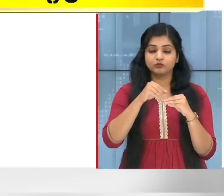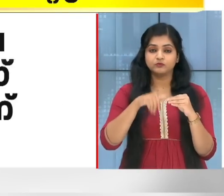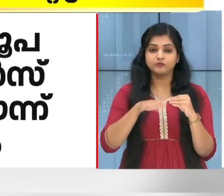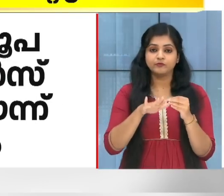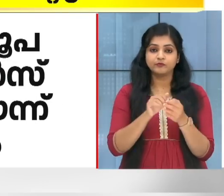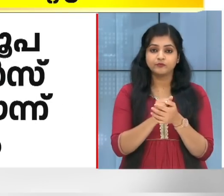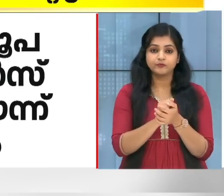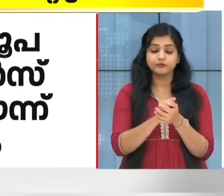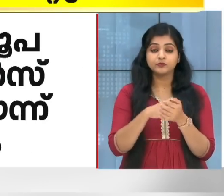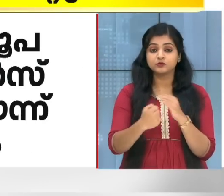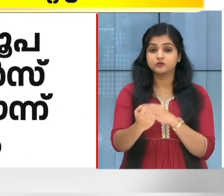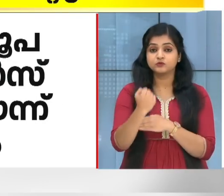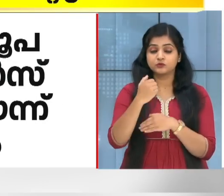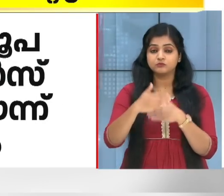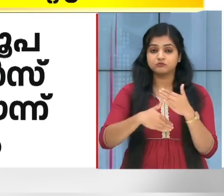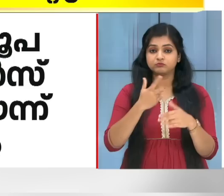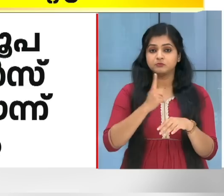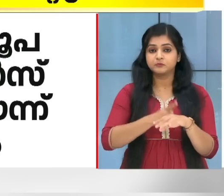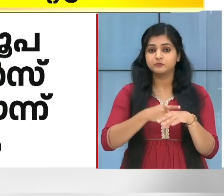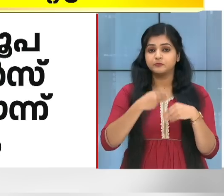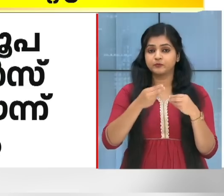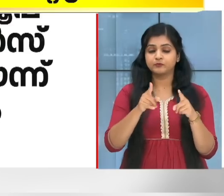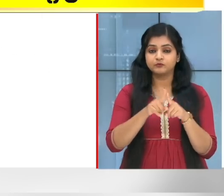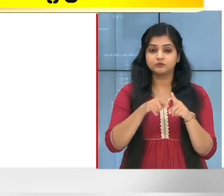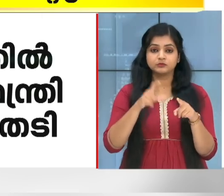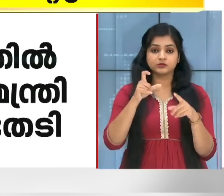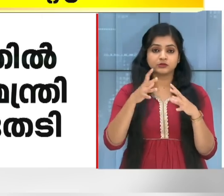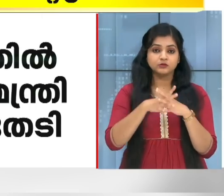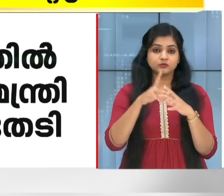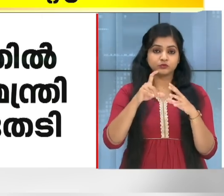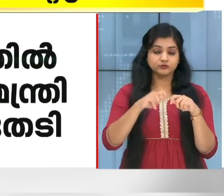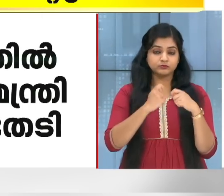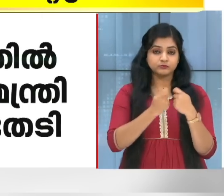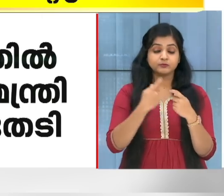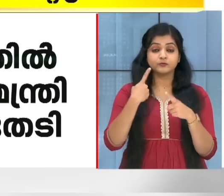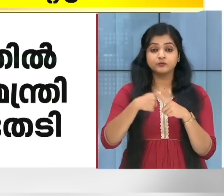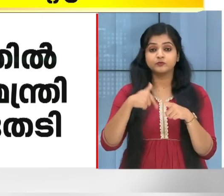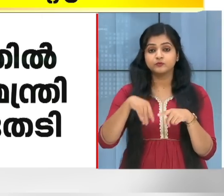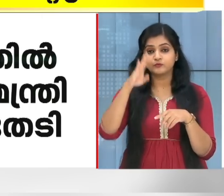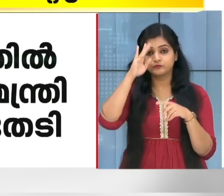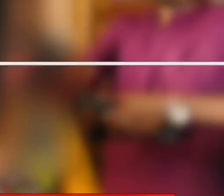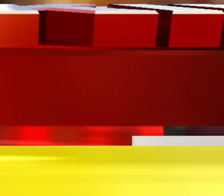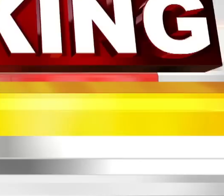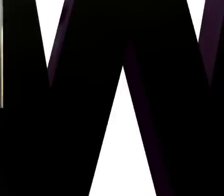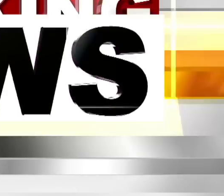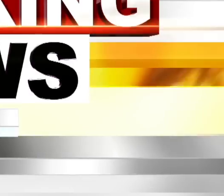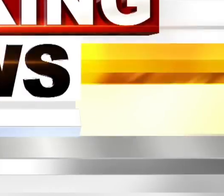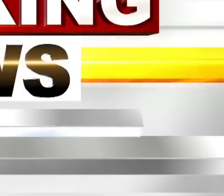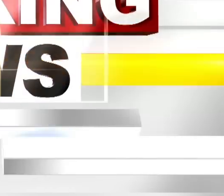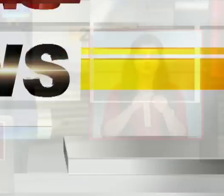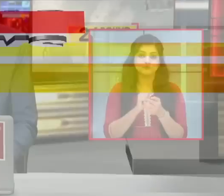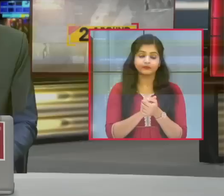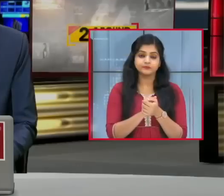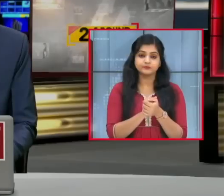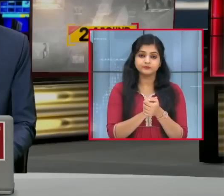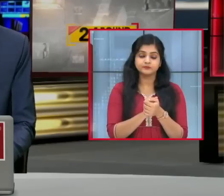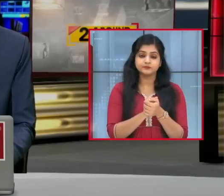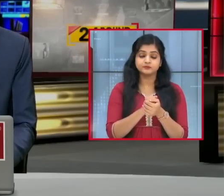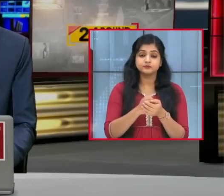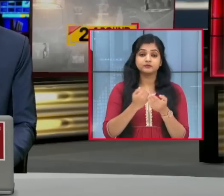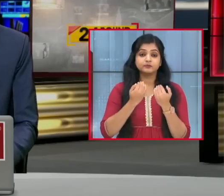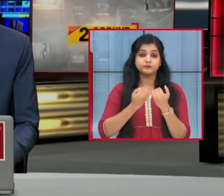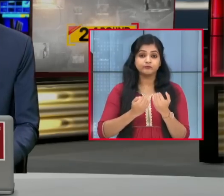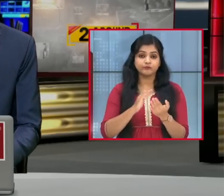തന്നെ ശക്തമായിട്ടുള്ള തുടർ നടപടി അത് CWC ഭാഗത്തു നിന്നും അതേപോലെ തന്നെ പോലീസിന്റെ ഭാഗത്തു നിന്നും ഉണ്ടാകും. പ്രജിൻ ഷഫീദ്, ഇത് ഈ പ്രസവം